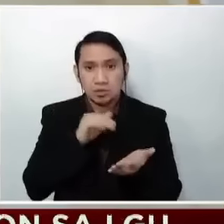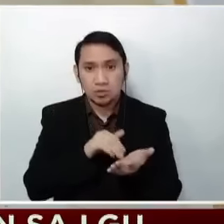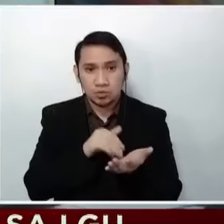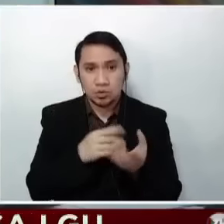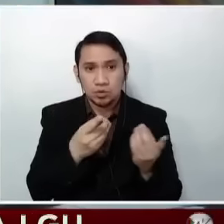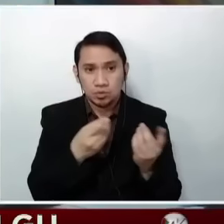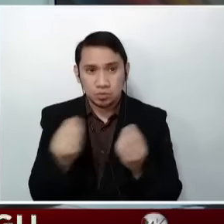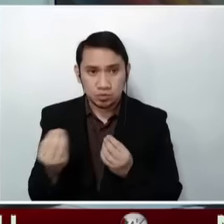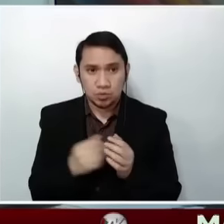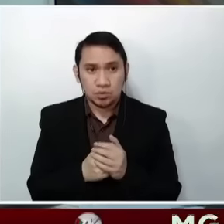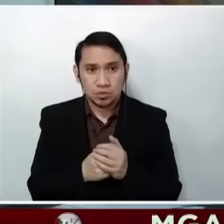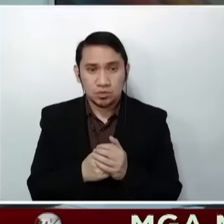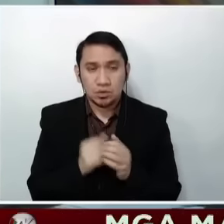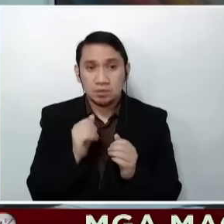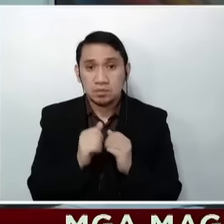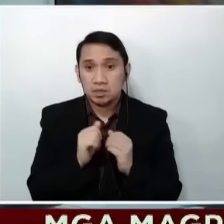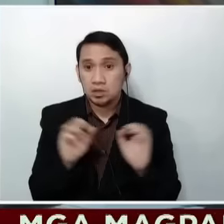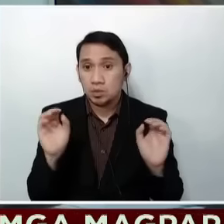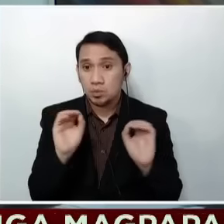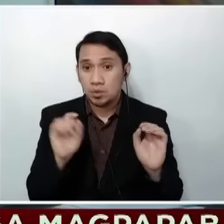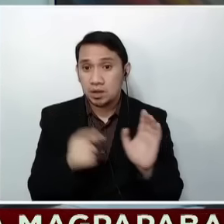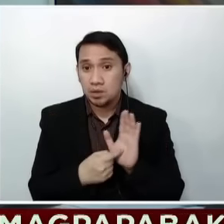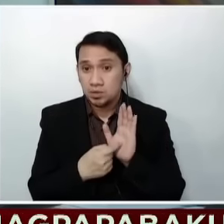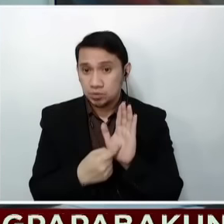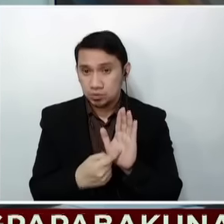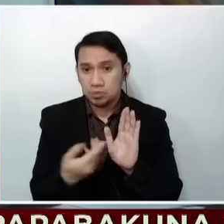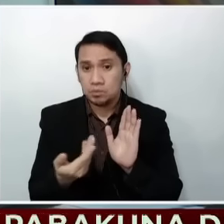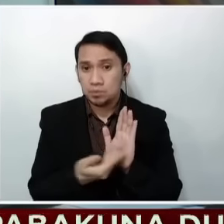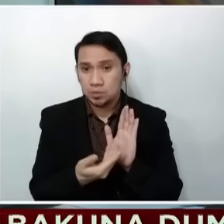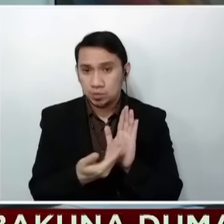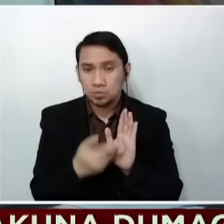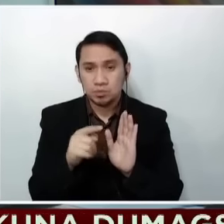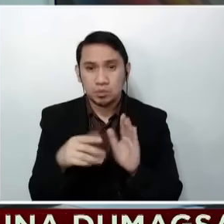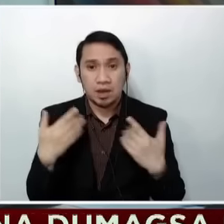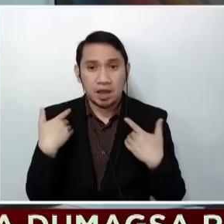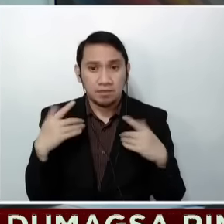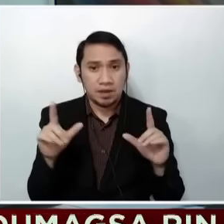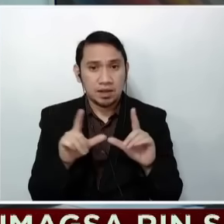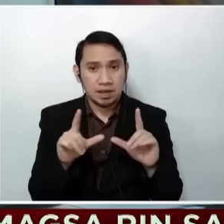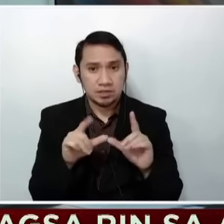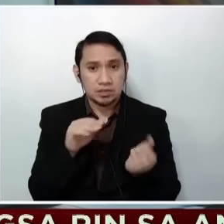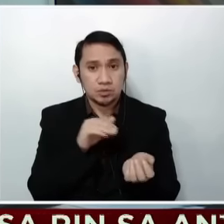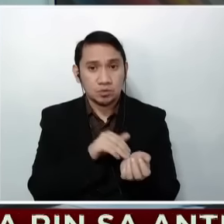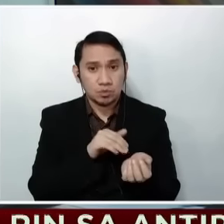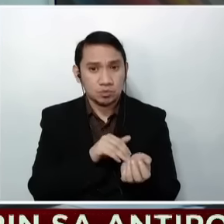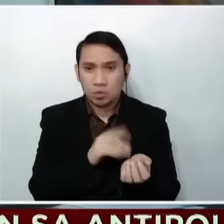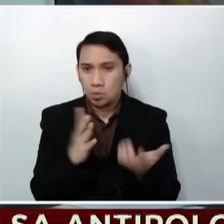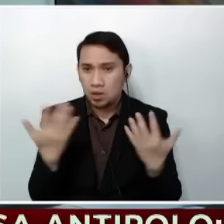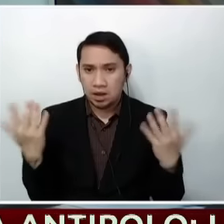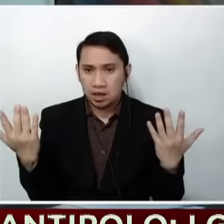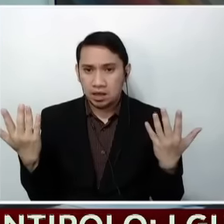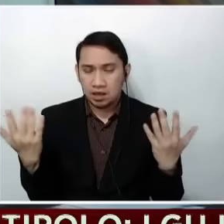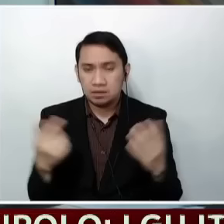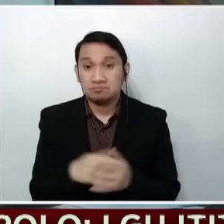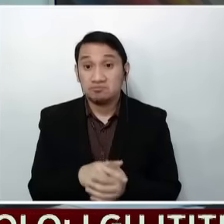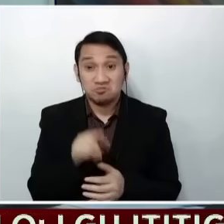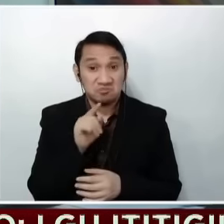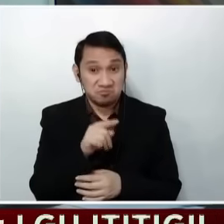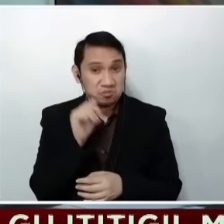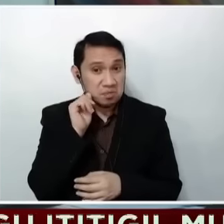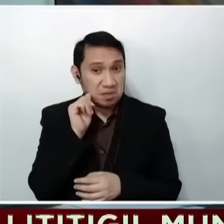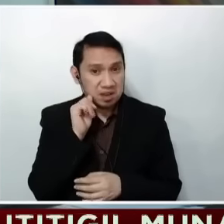siyang maipakita na katibayan na siya ay licensed na doktor. Ang ginawa niya,